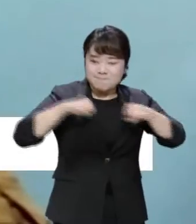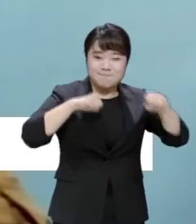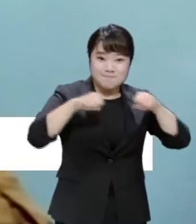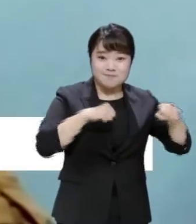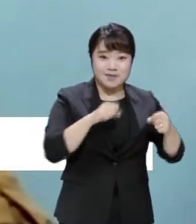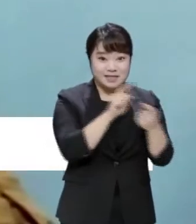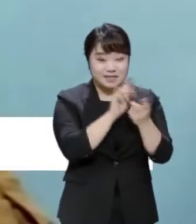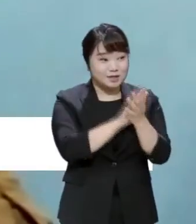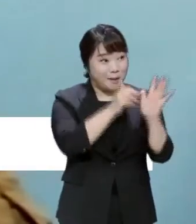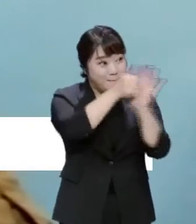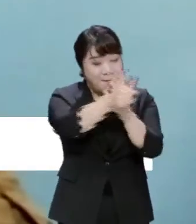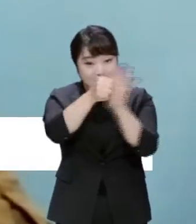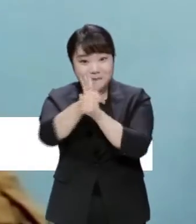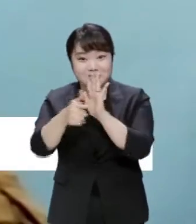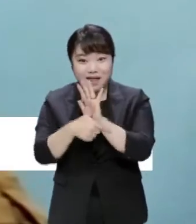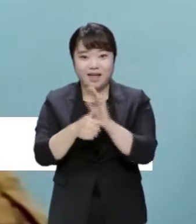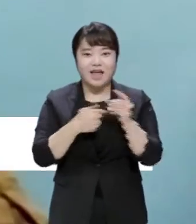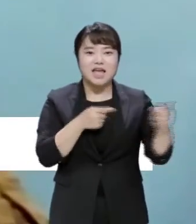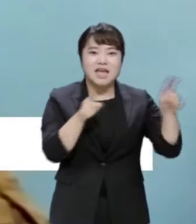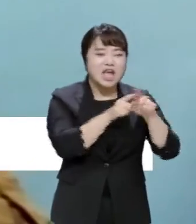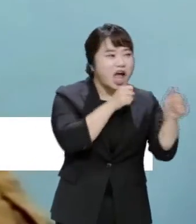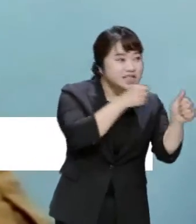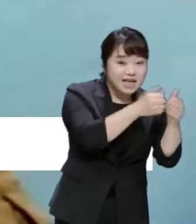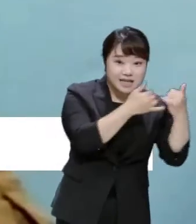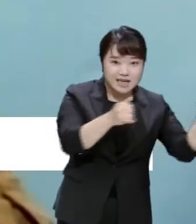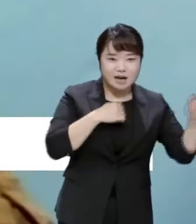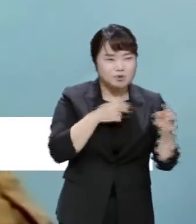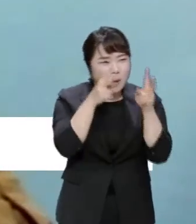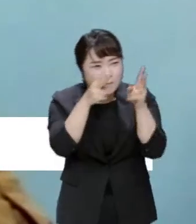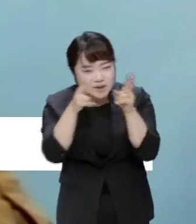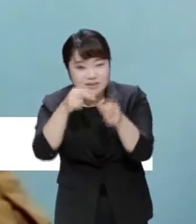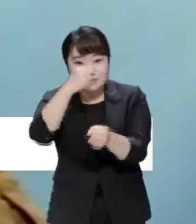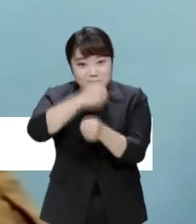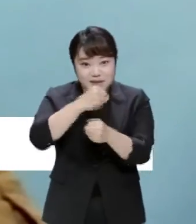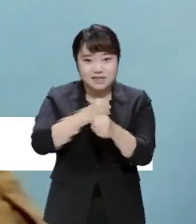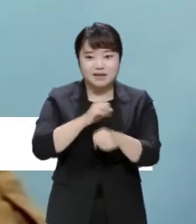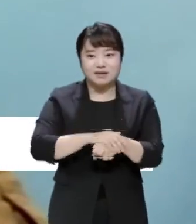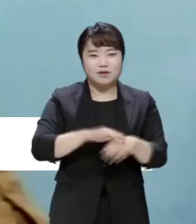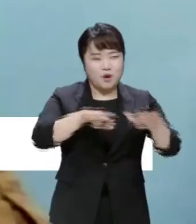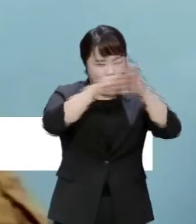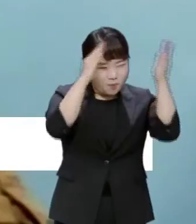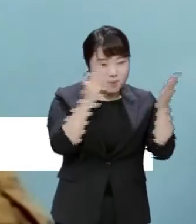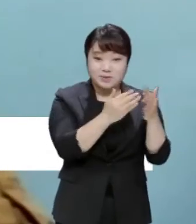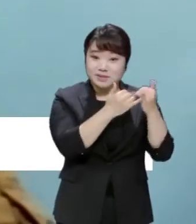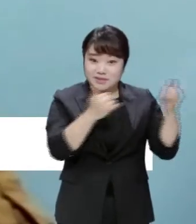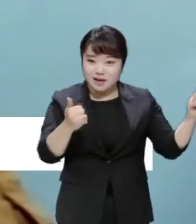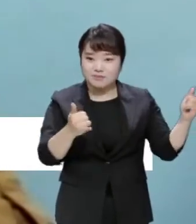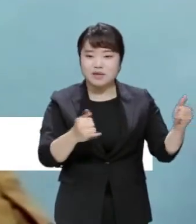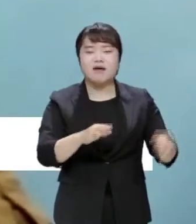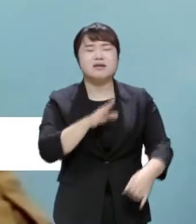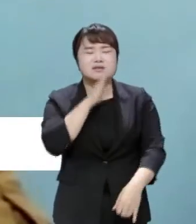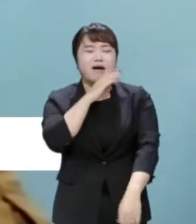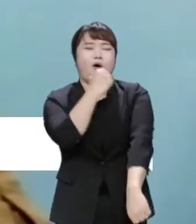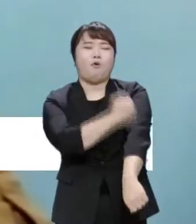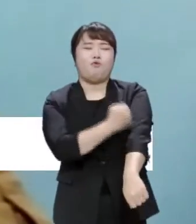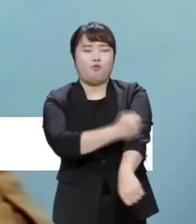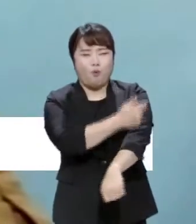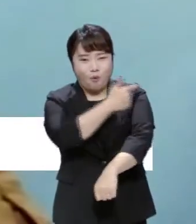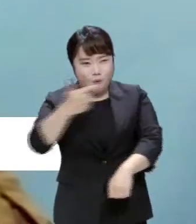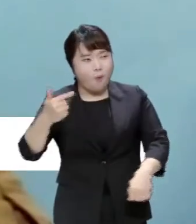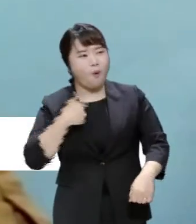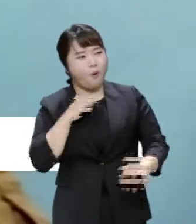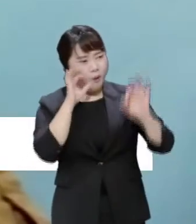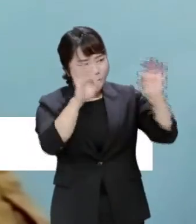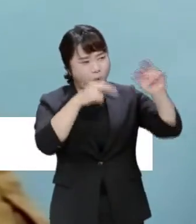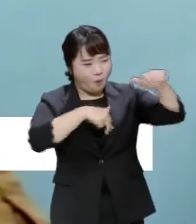현장을 취재하는 기자분들과 방송을 위해 편집하고 전달하는 모든 분들이 정말 많은 고생을 하고